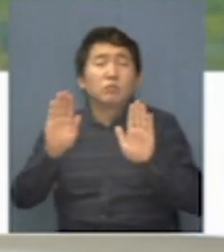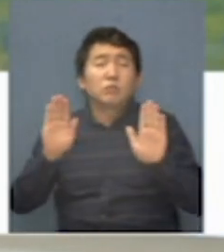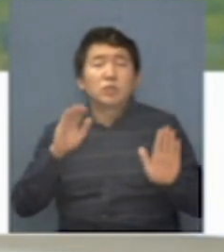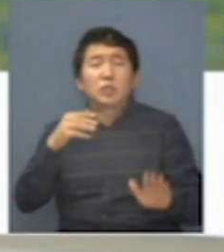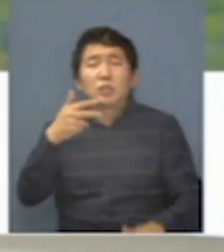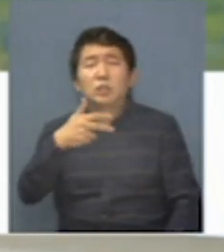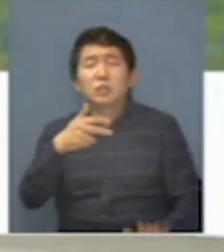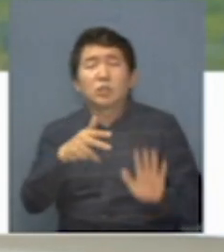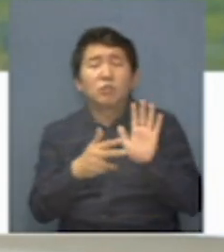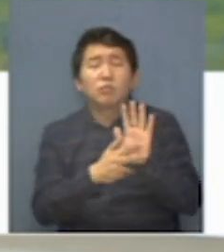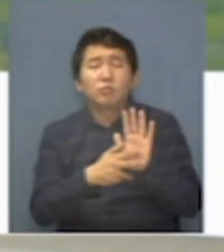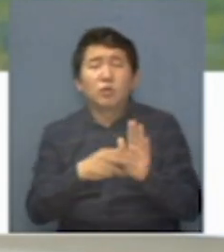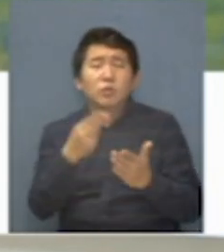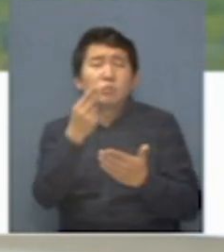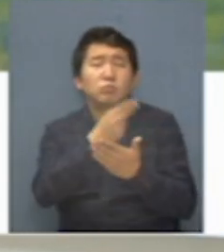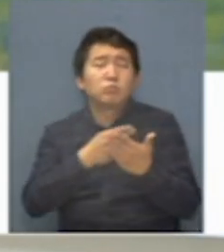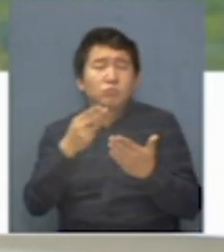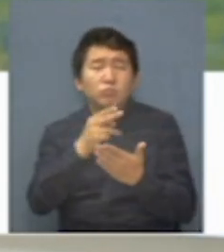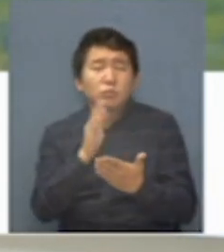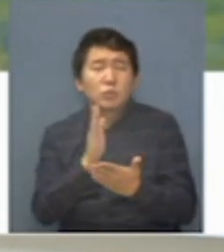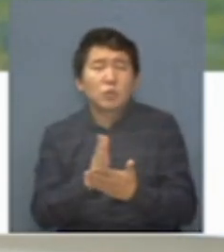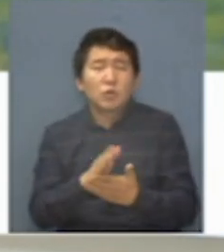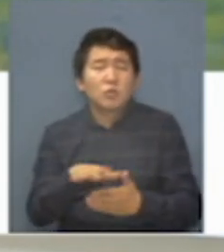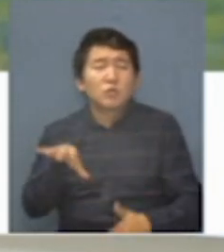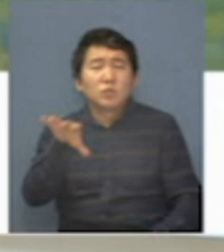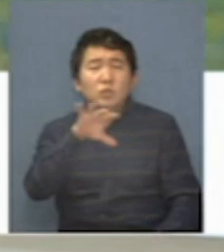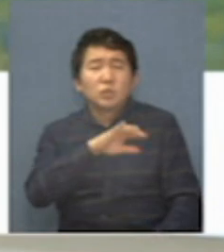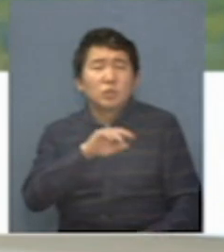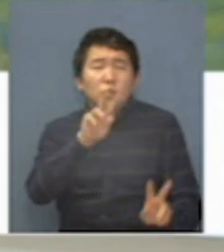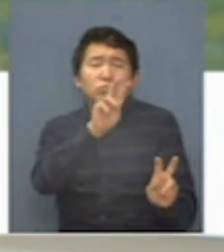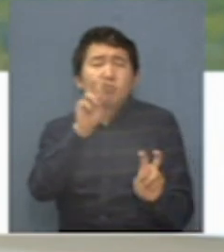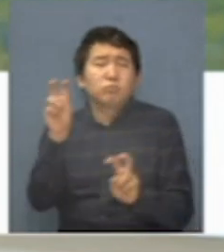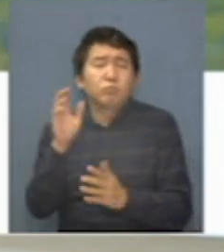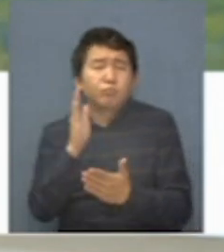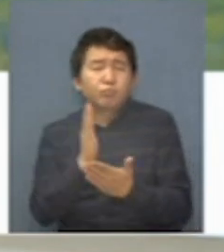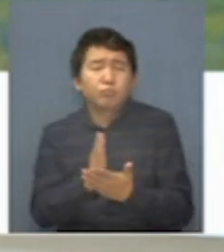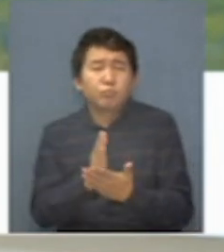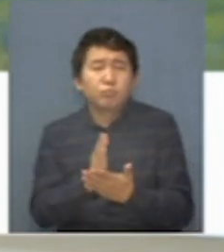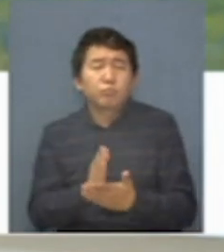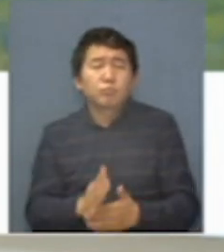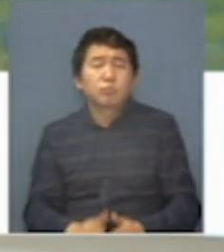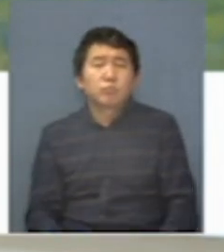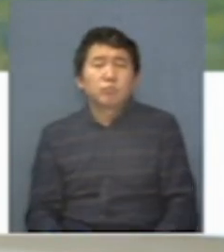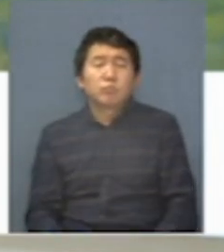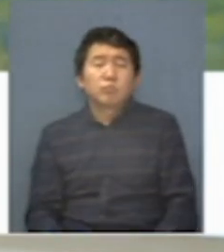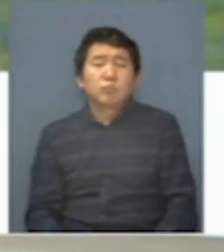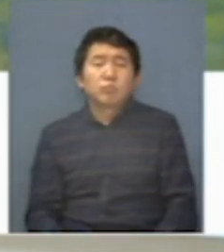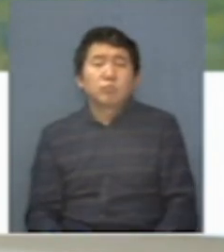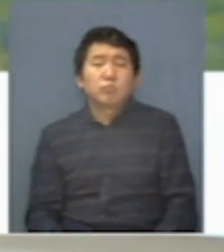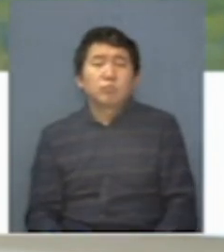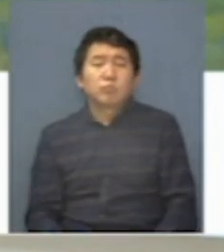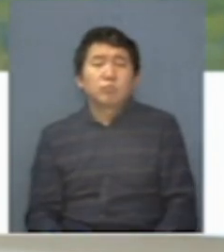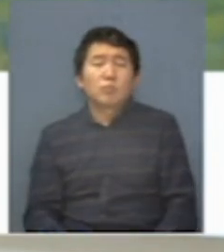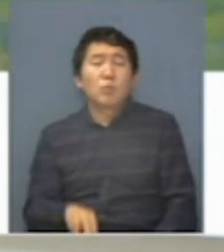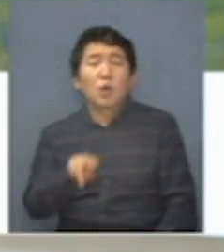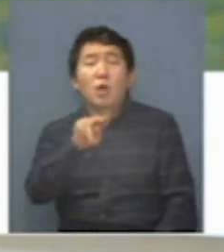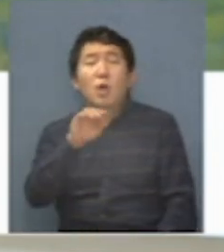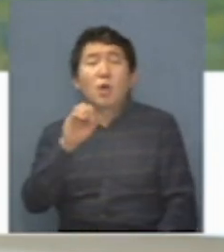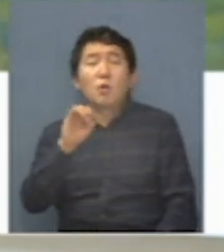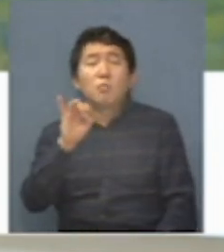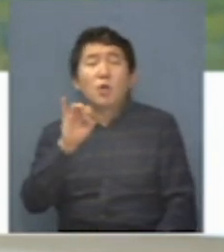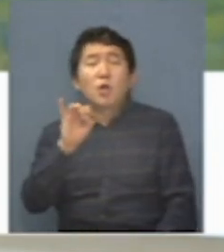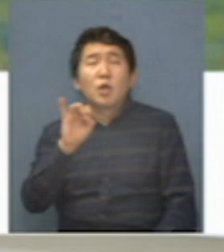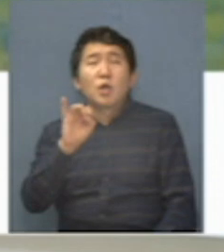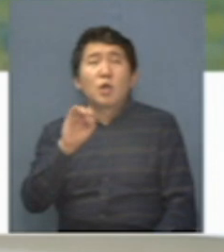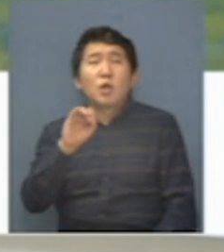38 работ представлено у нас, все жанры есть, все. Пейзаж, конечно, чаще, потому что пленэр – это